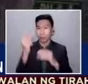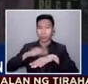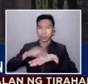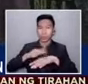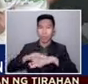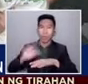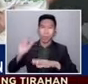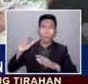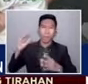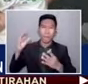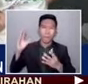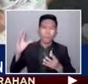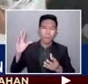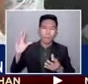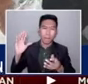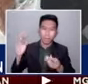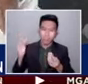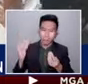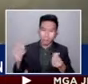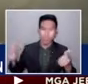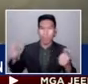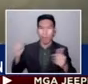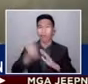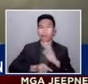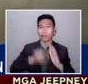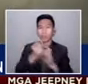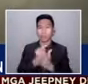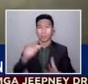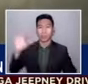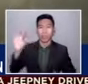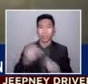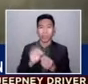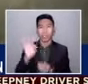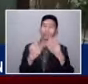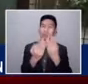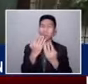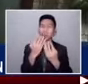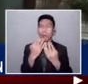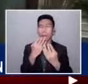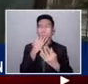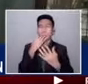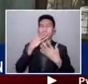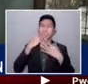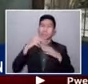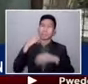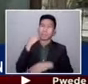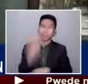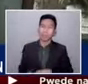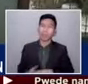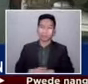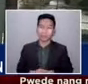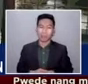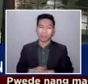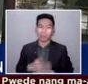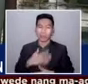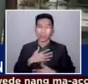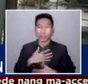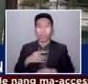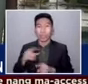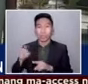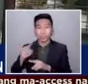isang oras. Tinatayang aabot sa 80 bahay ang natupok. Hindi na napigilang mapaiyak ni Nanay